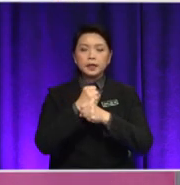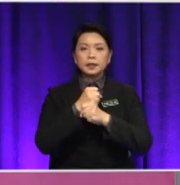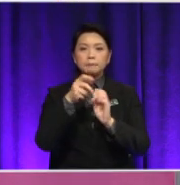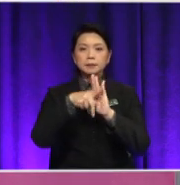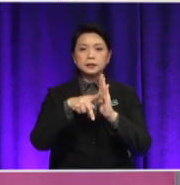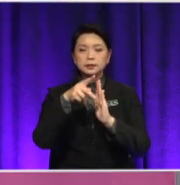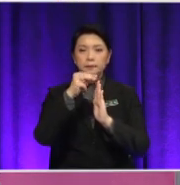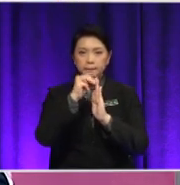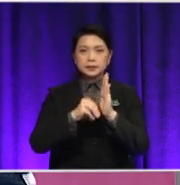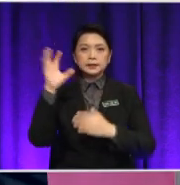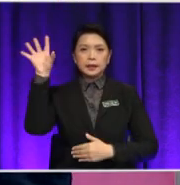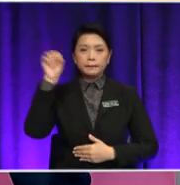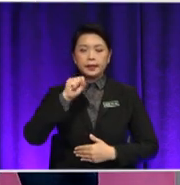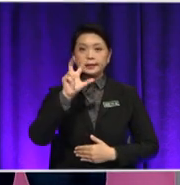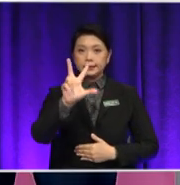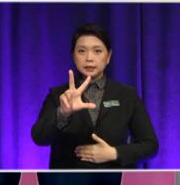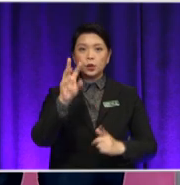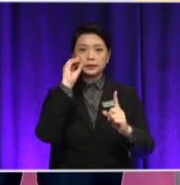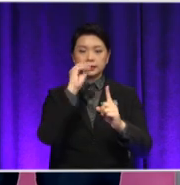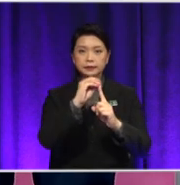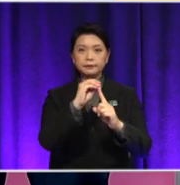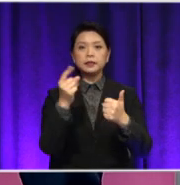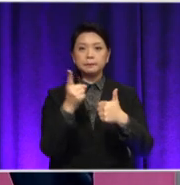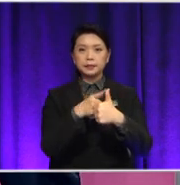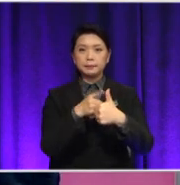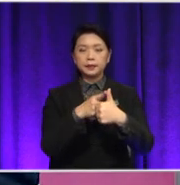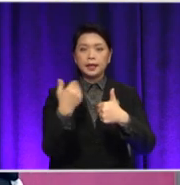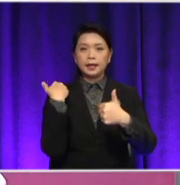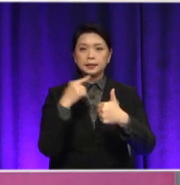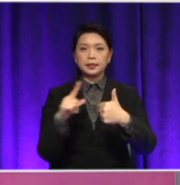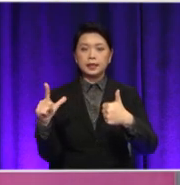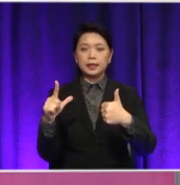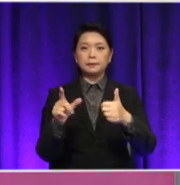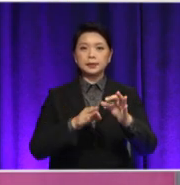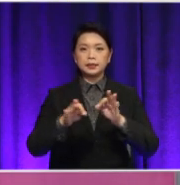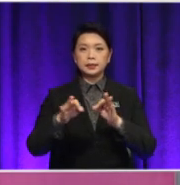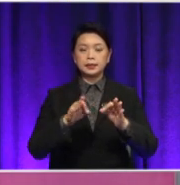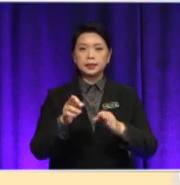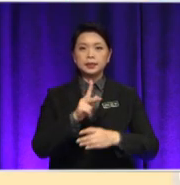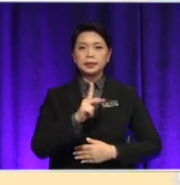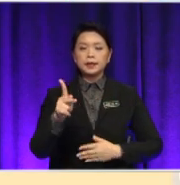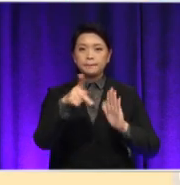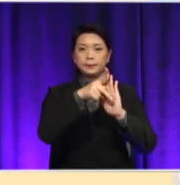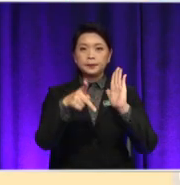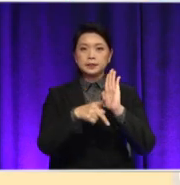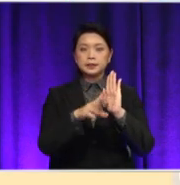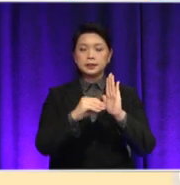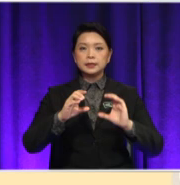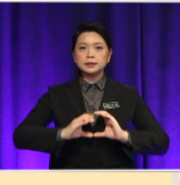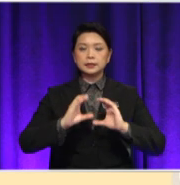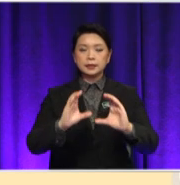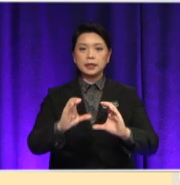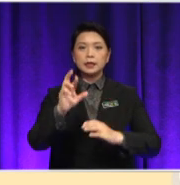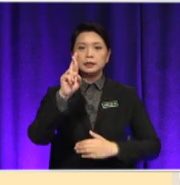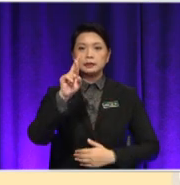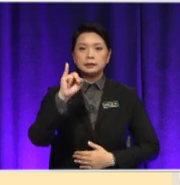mencapai ketiga-tiga objektif kita ini. Yang pertama adalah menerangkan prinsip dan prosedur RISE.